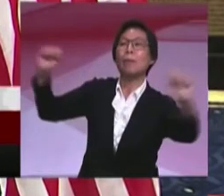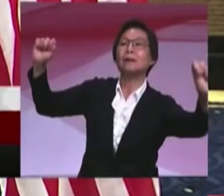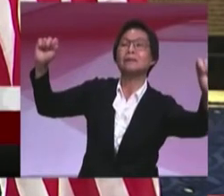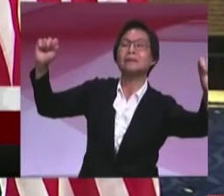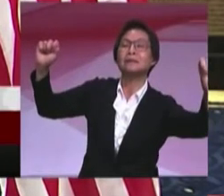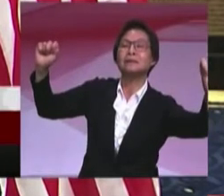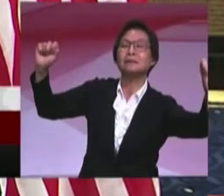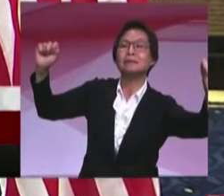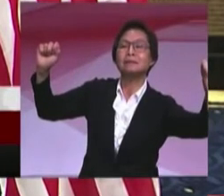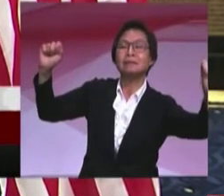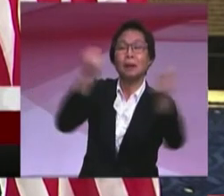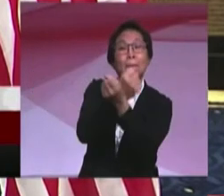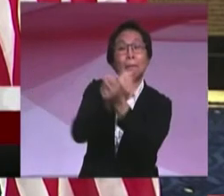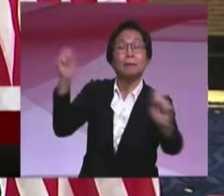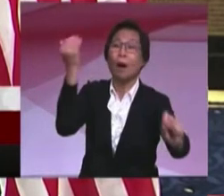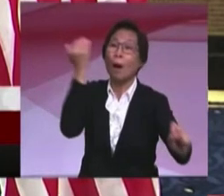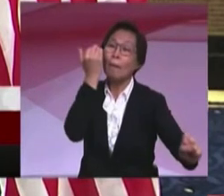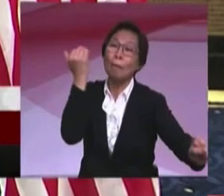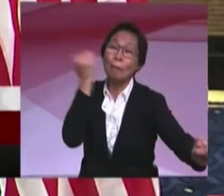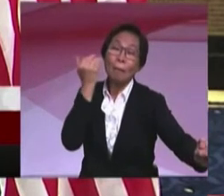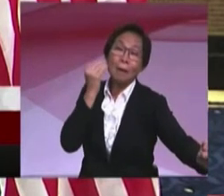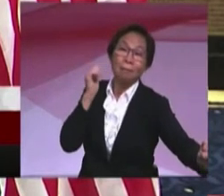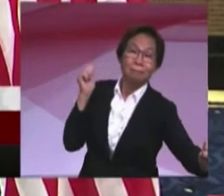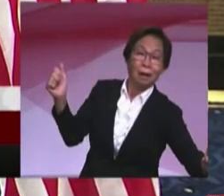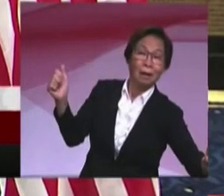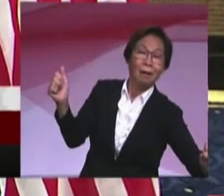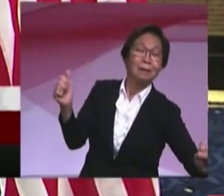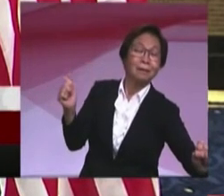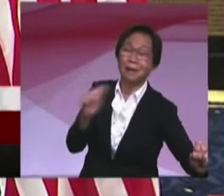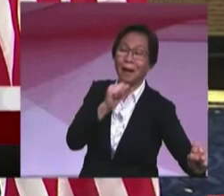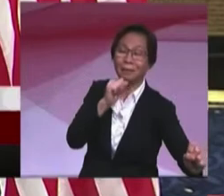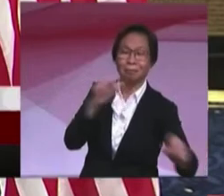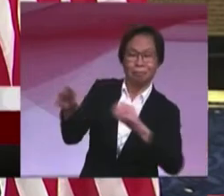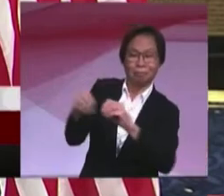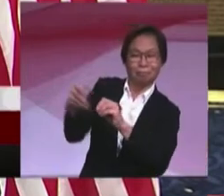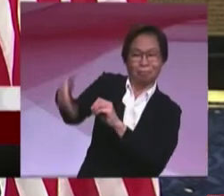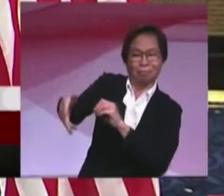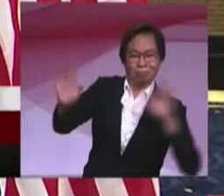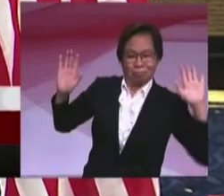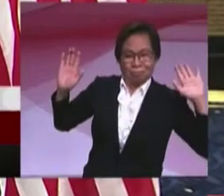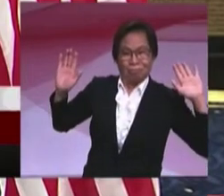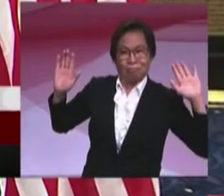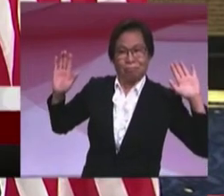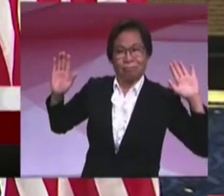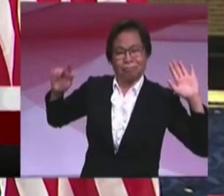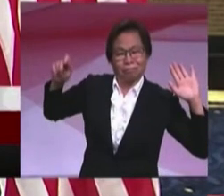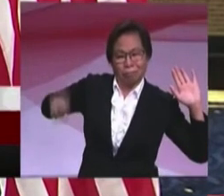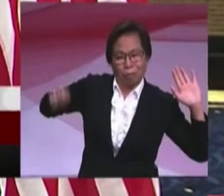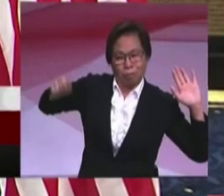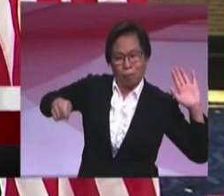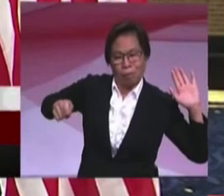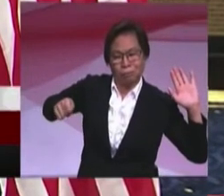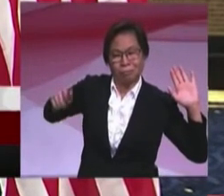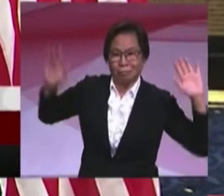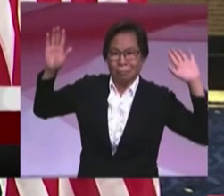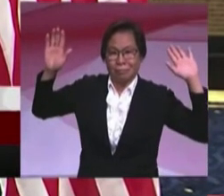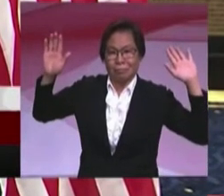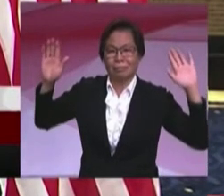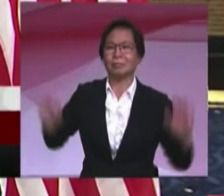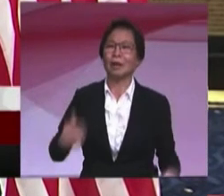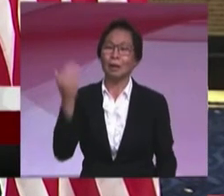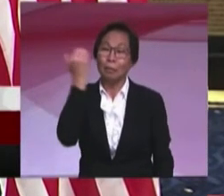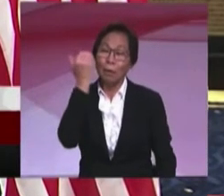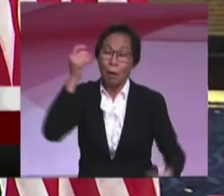badan kehakiman dan tidak akan sekali-kali mencampuri urusan mahkamah berjudi free